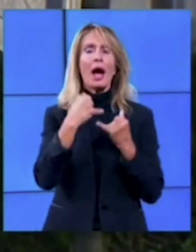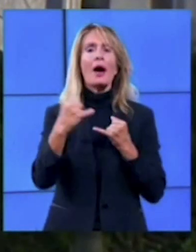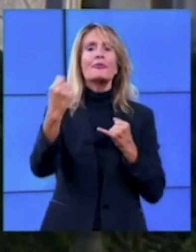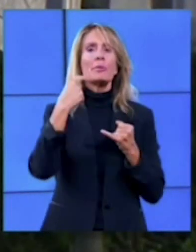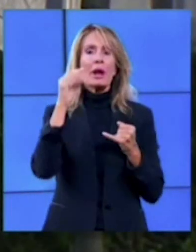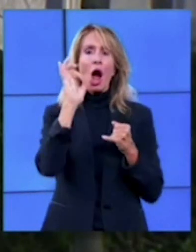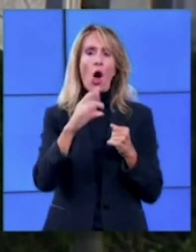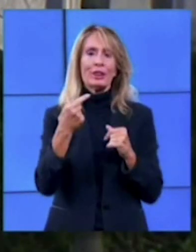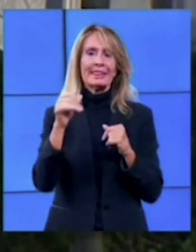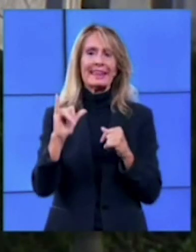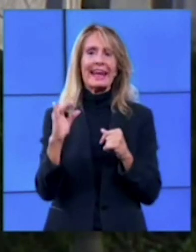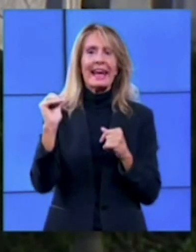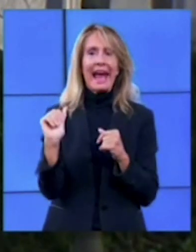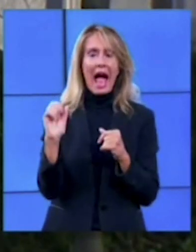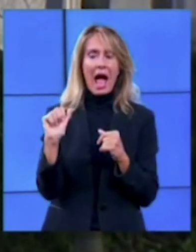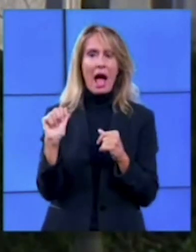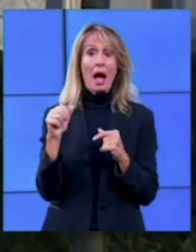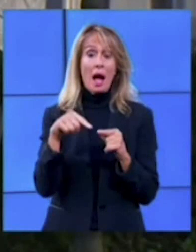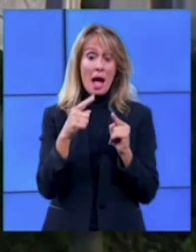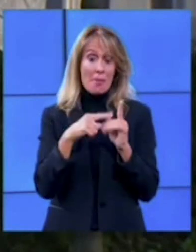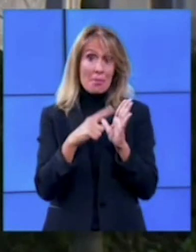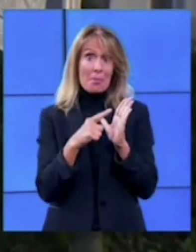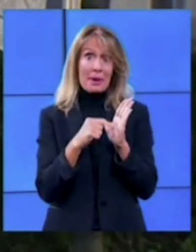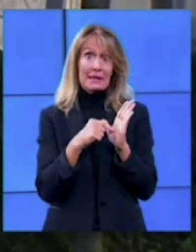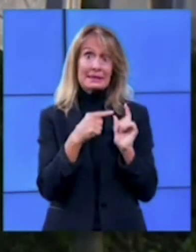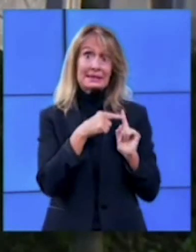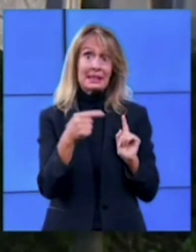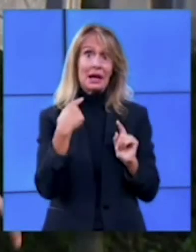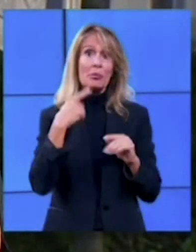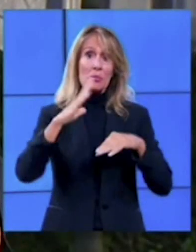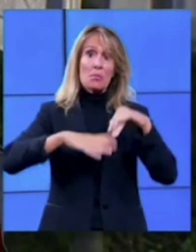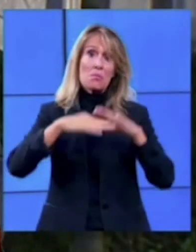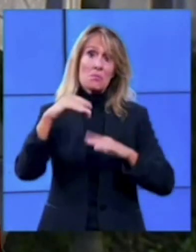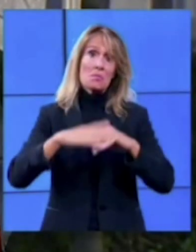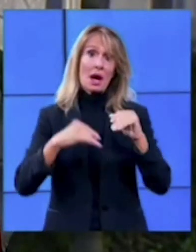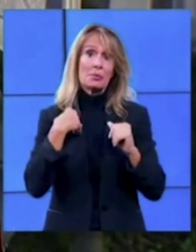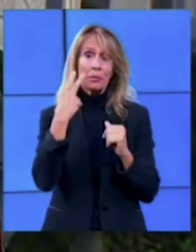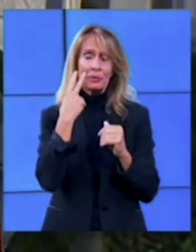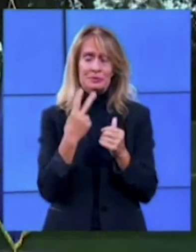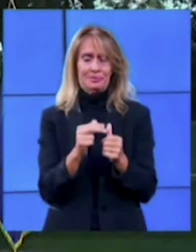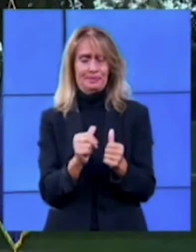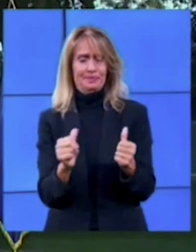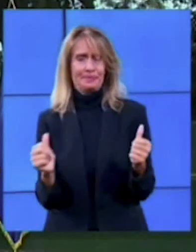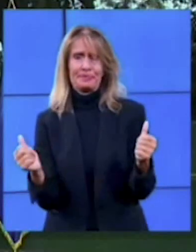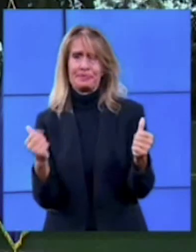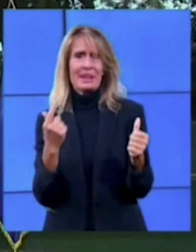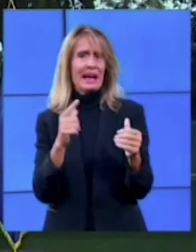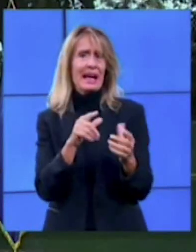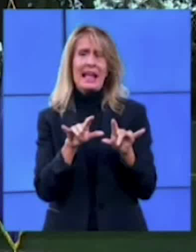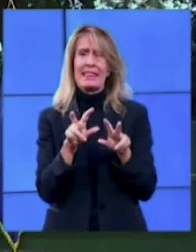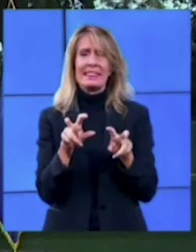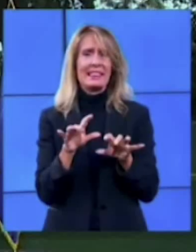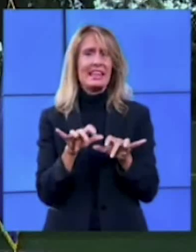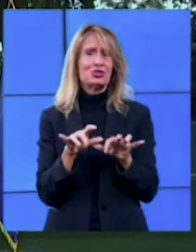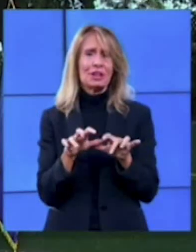in questi mesi abbiamo toccato con mano il divario digitale siamo passati improvvisamente